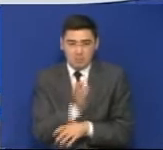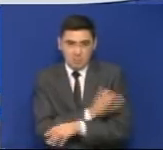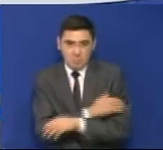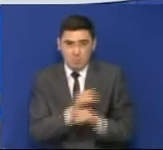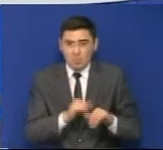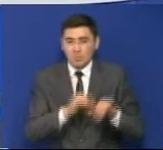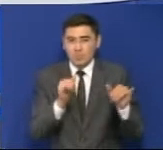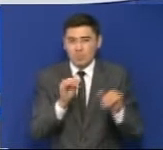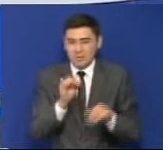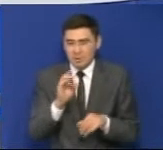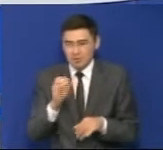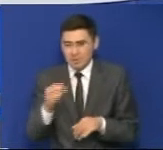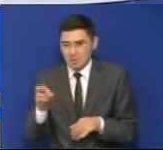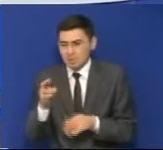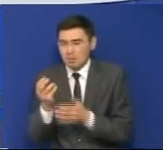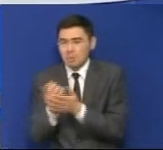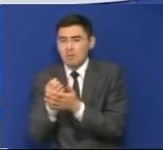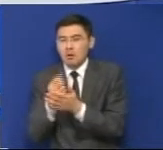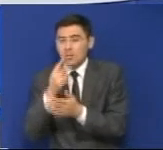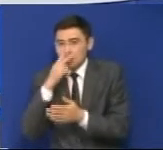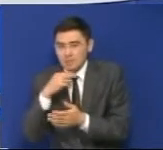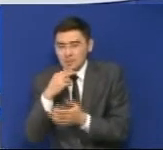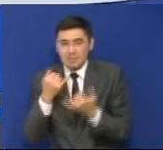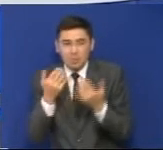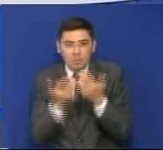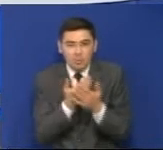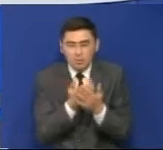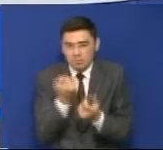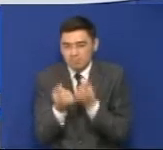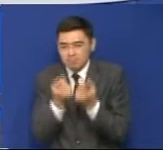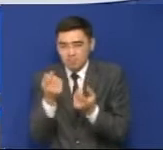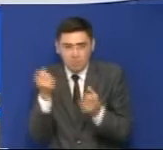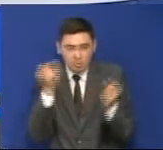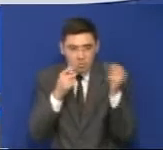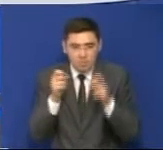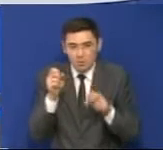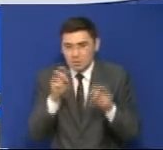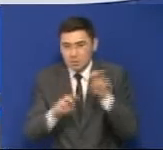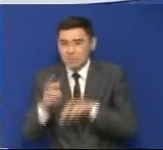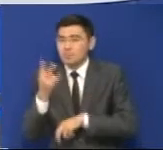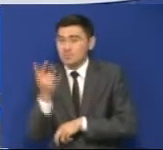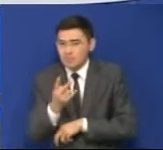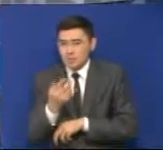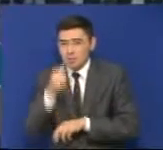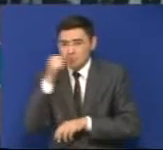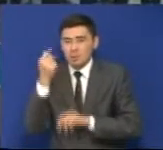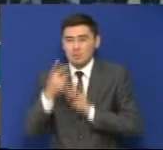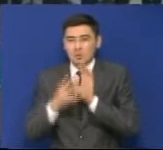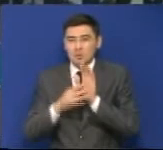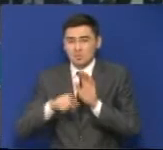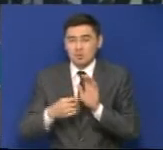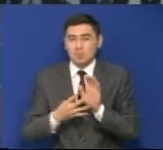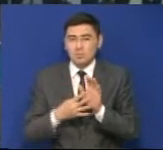аясында инвестиция игілігін көру үшін жаңа нүктелер іздеу керек, деді. Өткен жылы елімізге 24,5 миллиард доллар